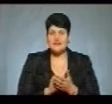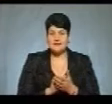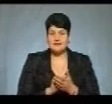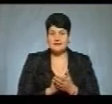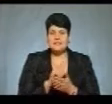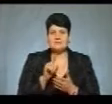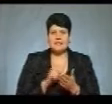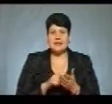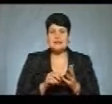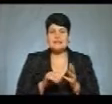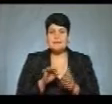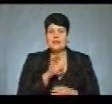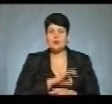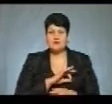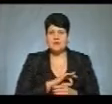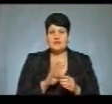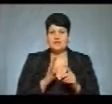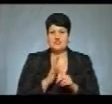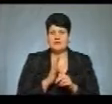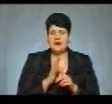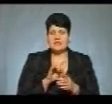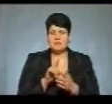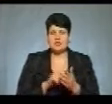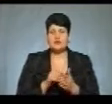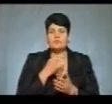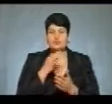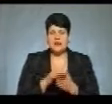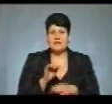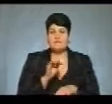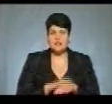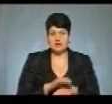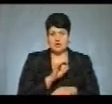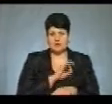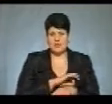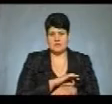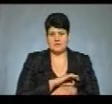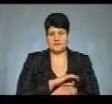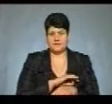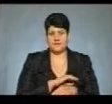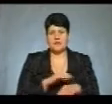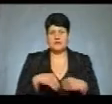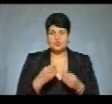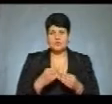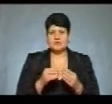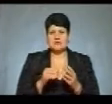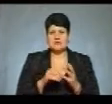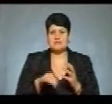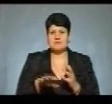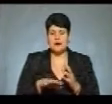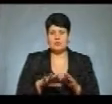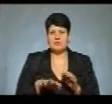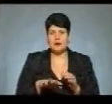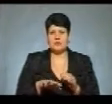питань землекористування. І четверте запитання, чи відповідає фактичне користування на даний час земельною